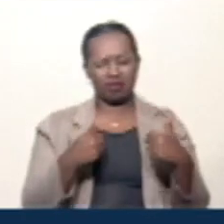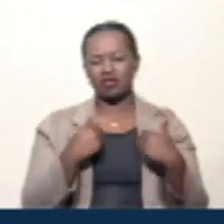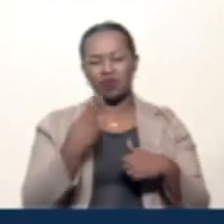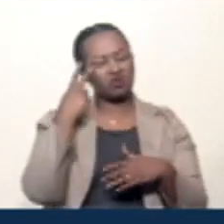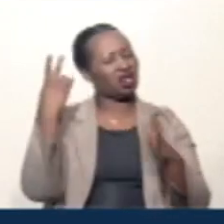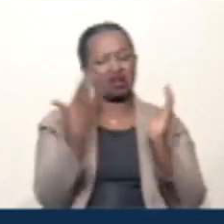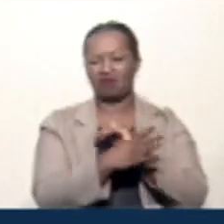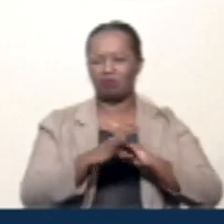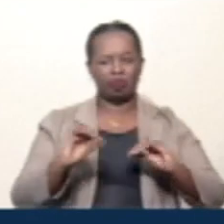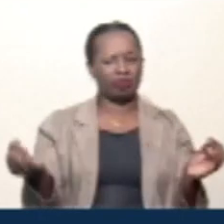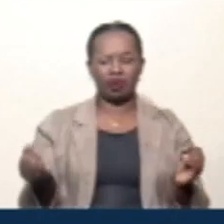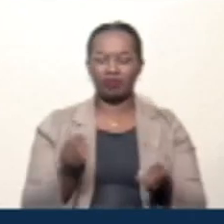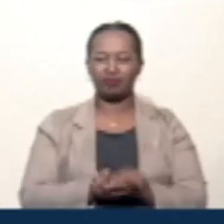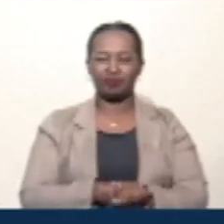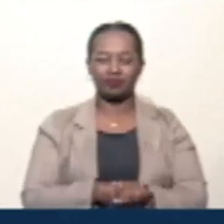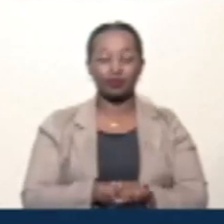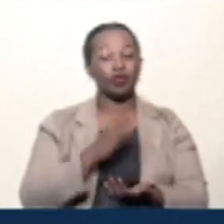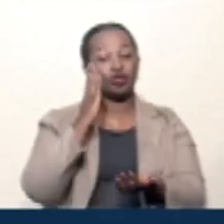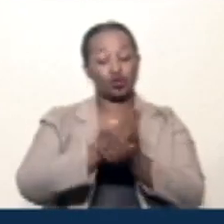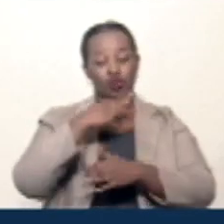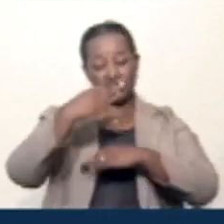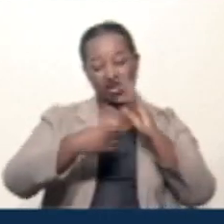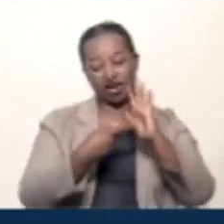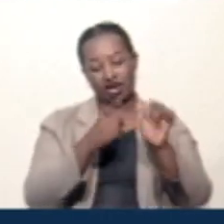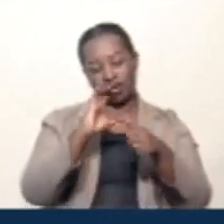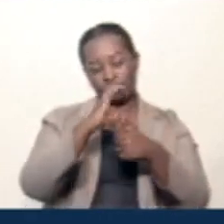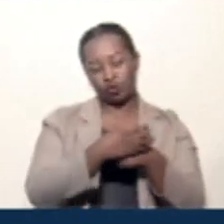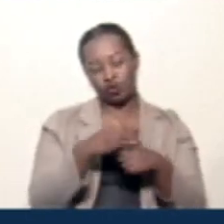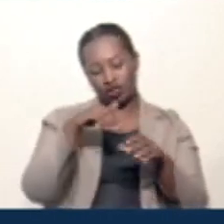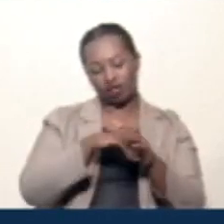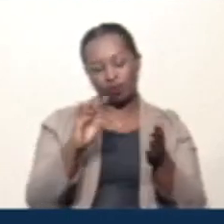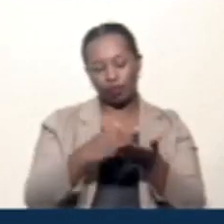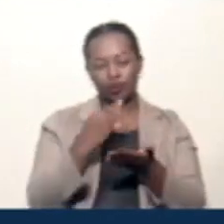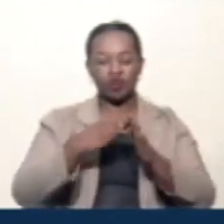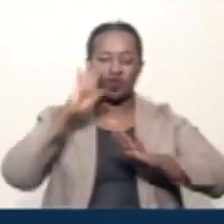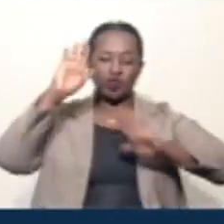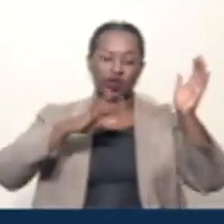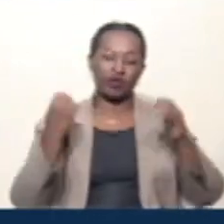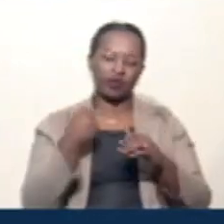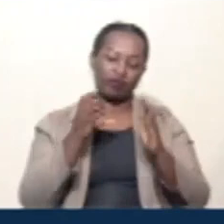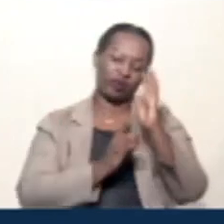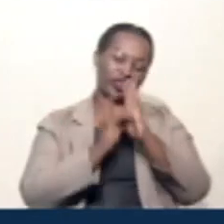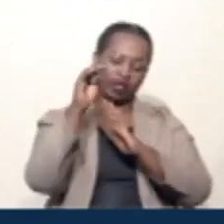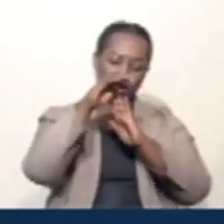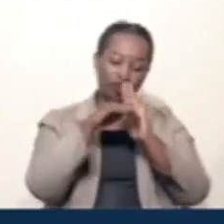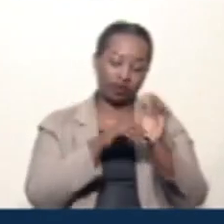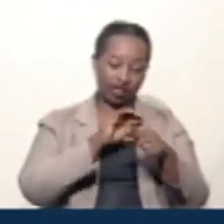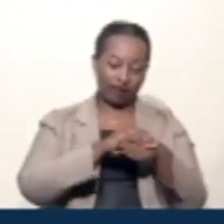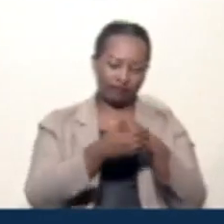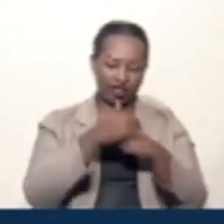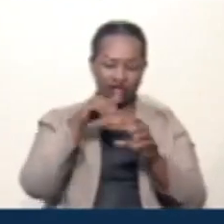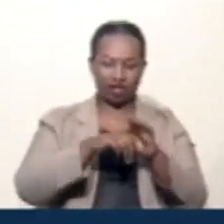usanga nta kibazo bafite. Nubwo inganda ndangamuco ziri mu buboshyi zigira uruhare rukomeye mu guteza imbere gahunda ya Made in